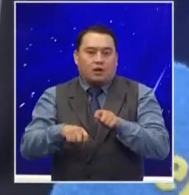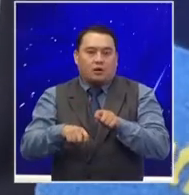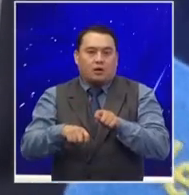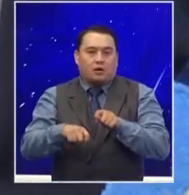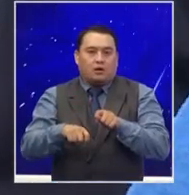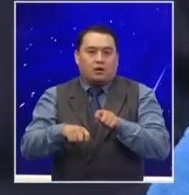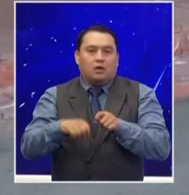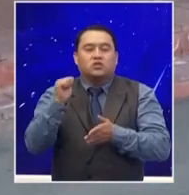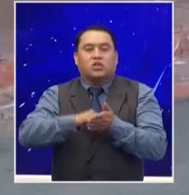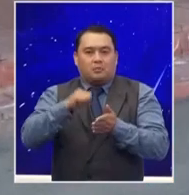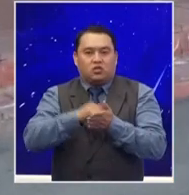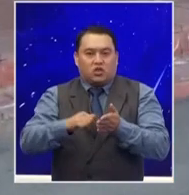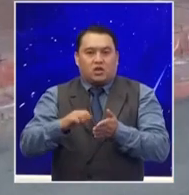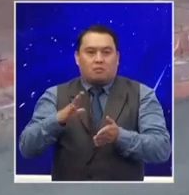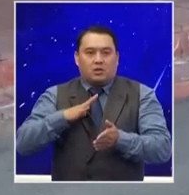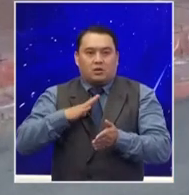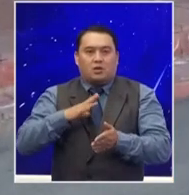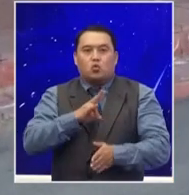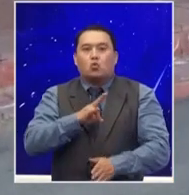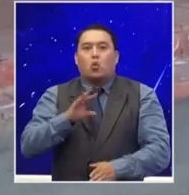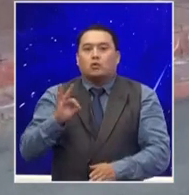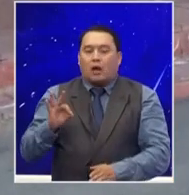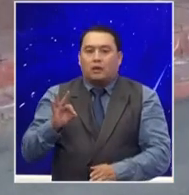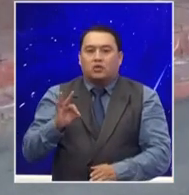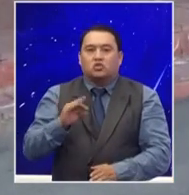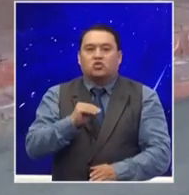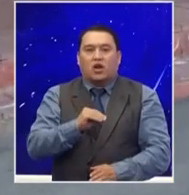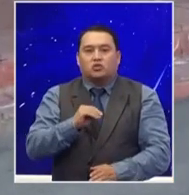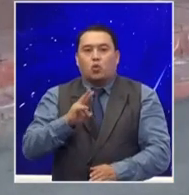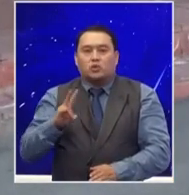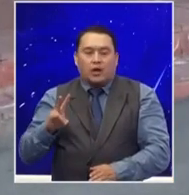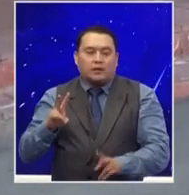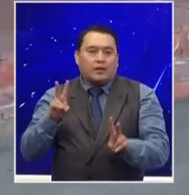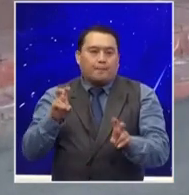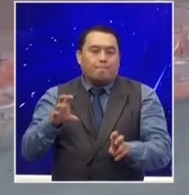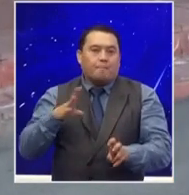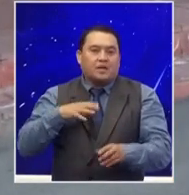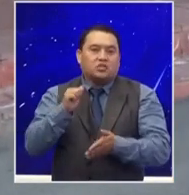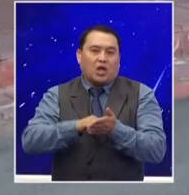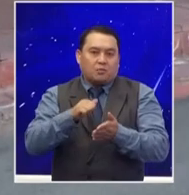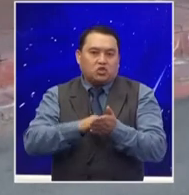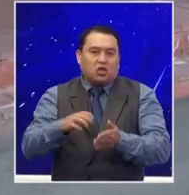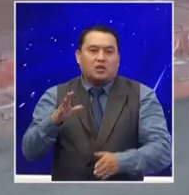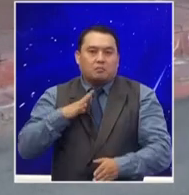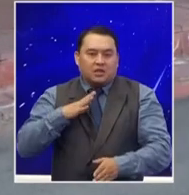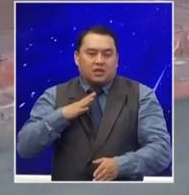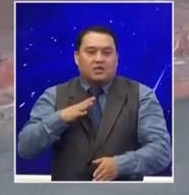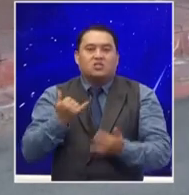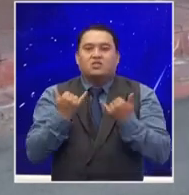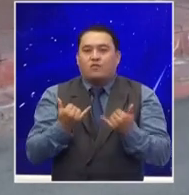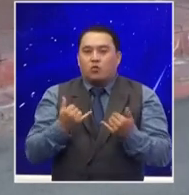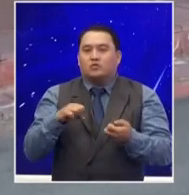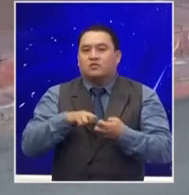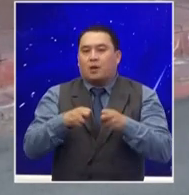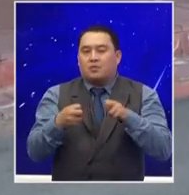была проверка со стороны ГКИ Нур Отан и ЖАС Отан, были замечания. Сегодняшний день